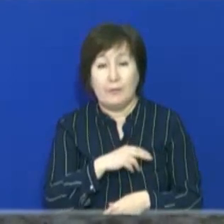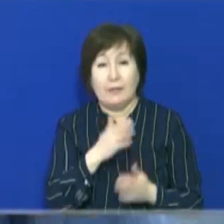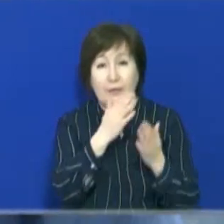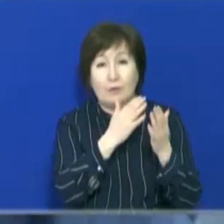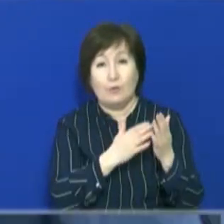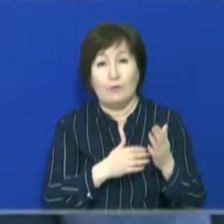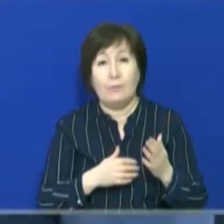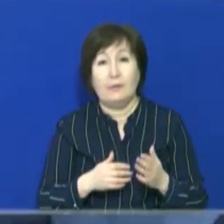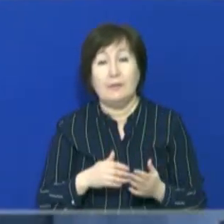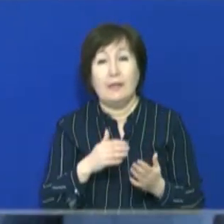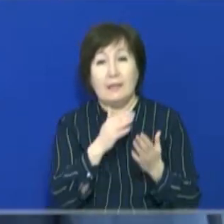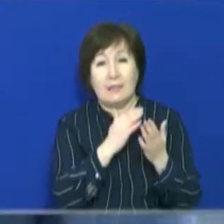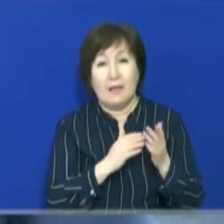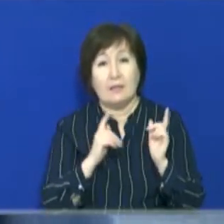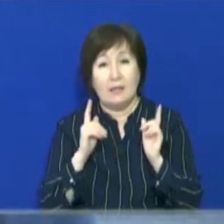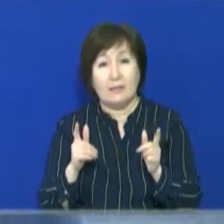графику.